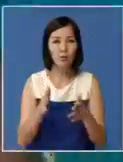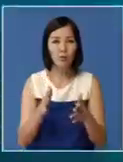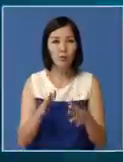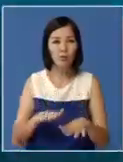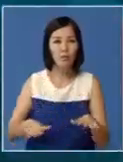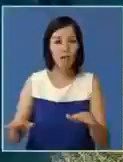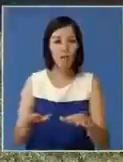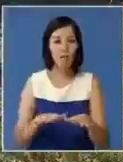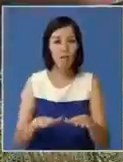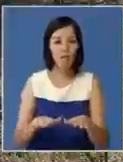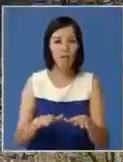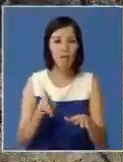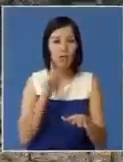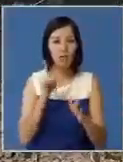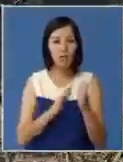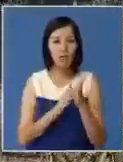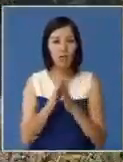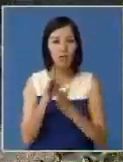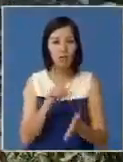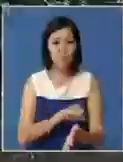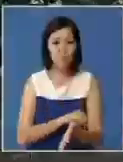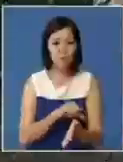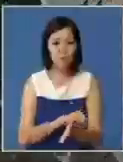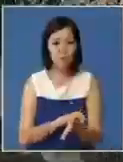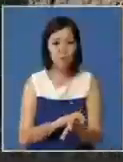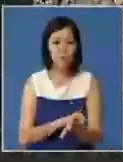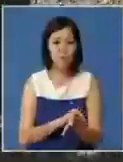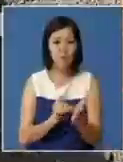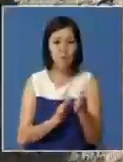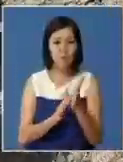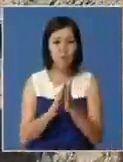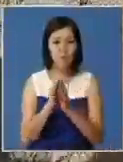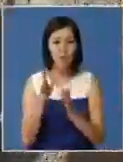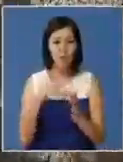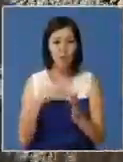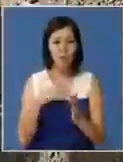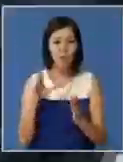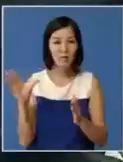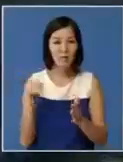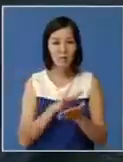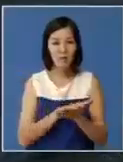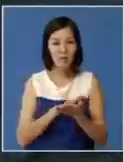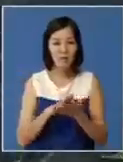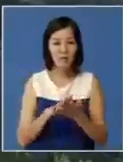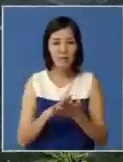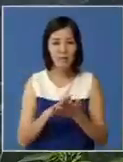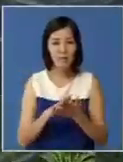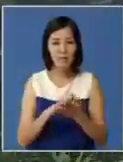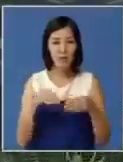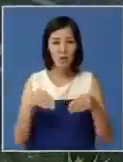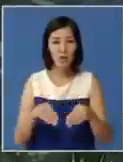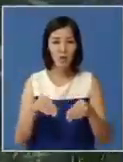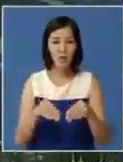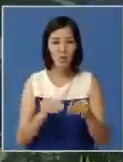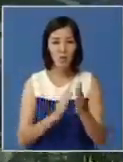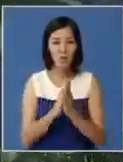ауласына қарасора өсірген қария абдырап қалған. Өзі шыққан дегенге бақшасы мұнтаздай. Көкөністер рет-ретмен отырғызылып, арасына